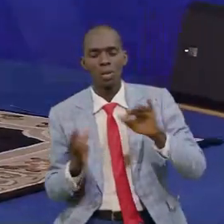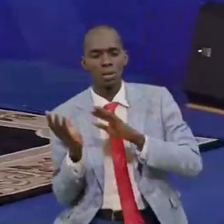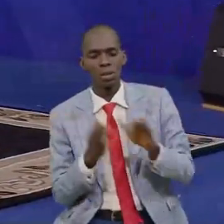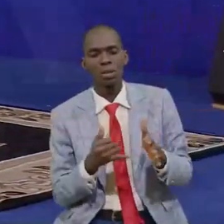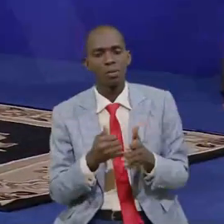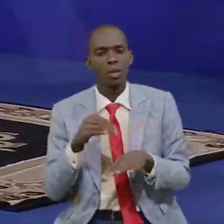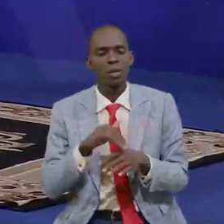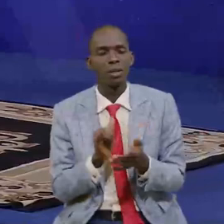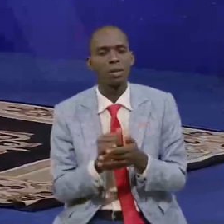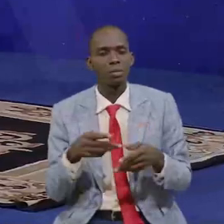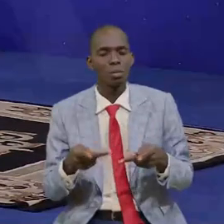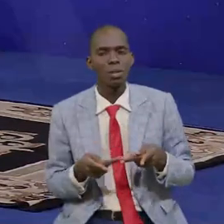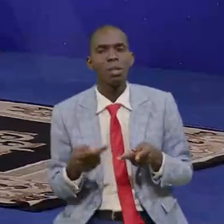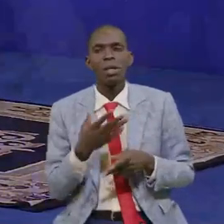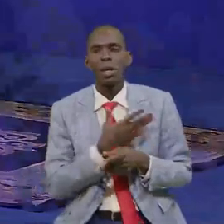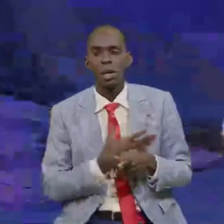viens à ceci, aider